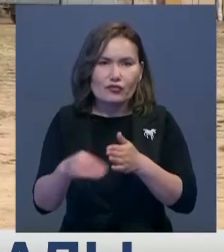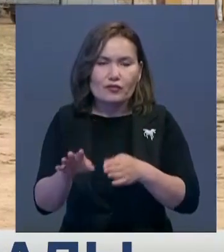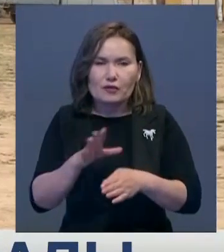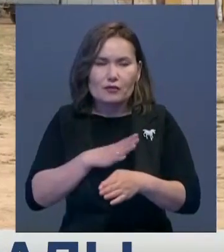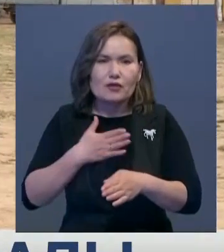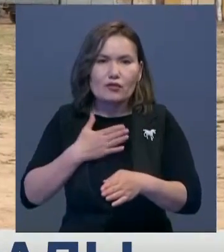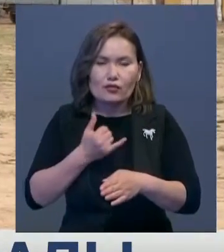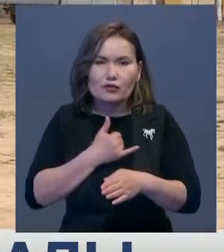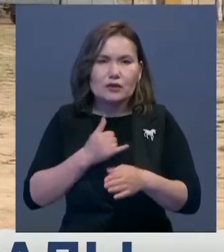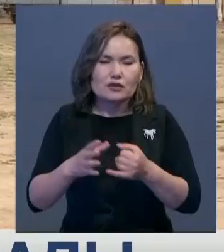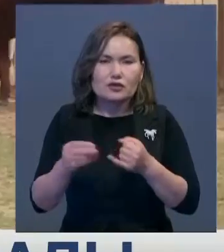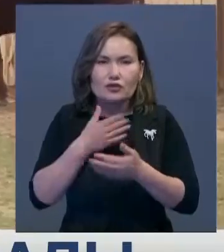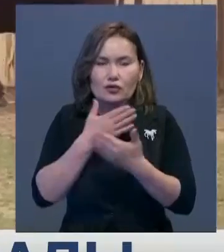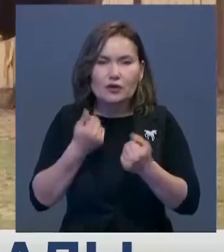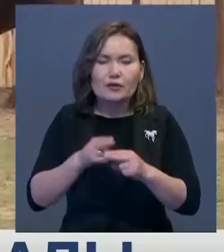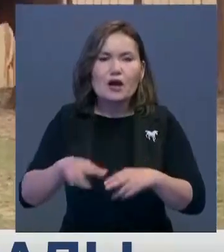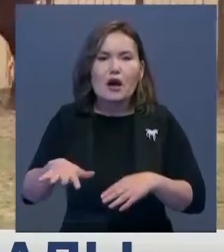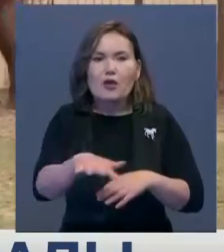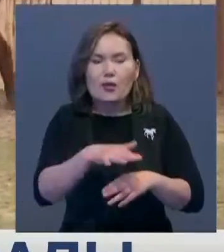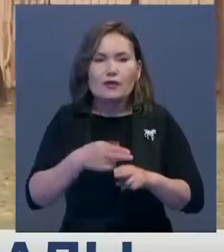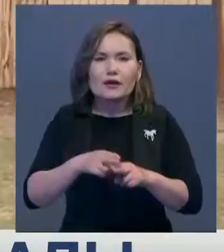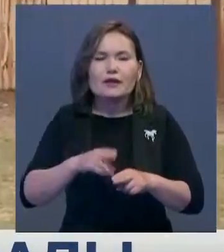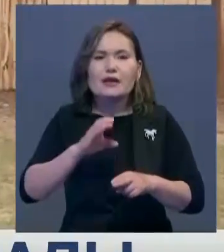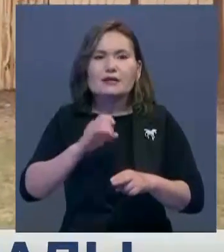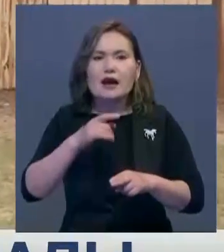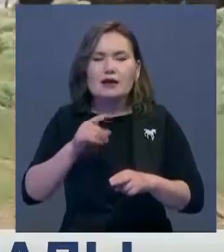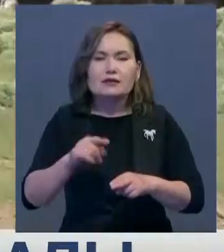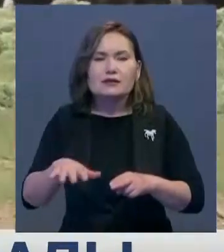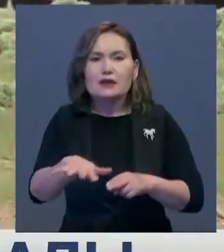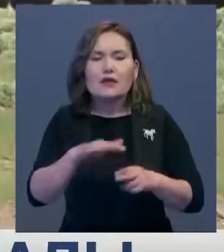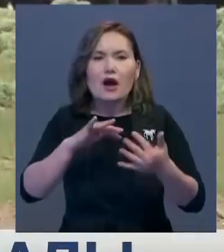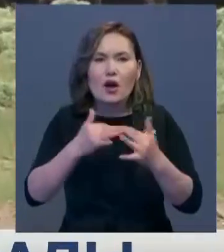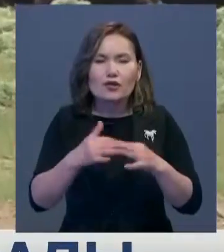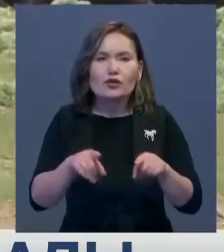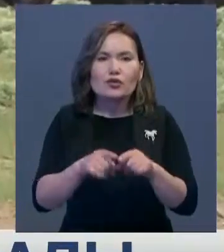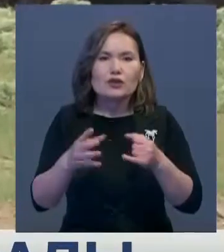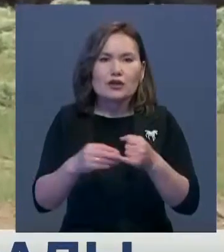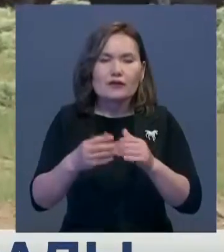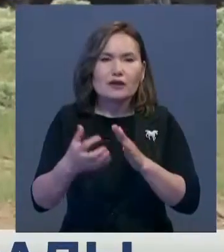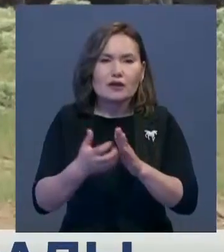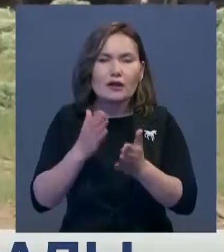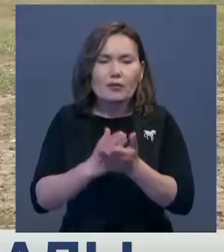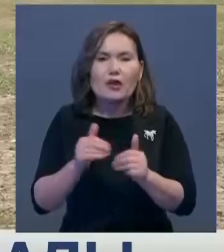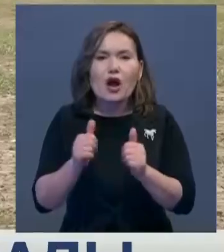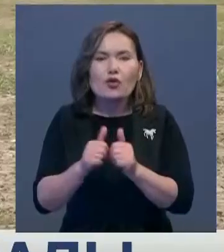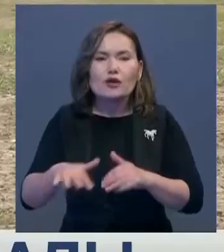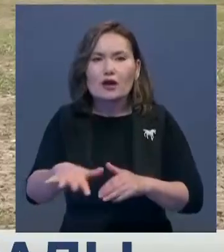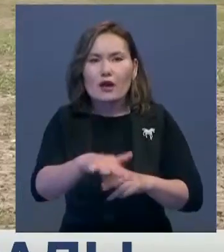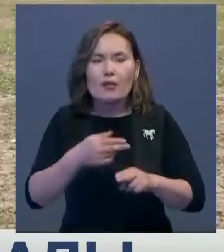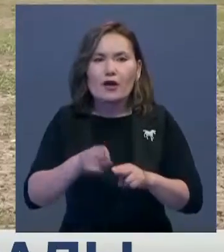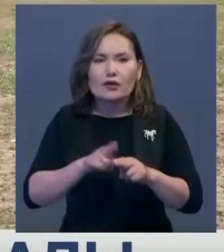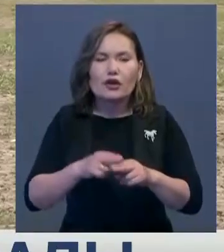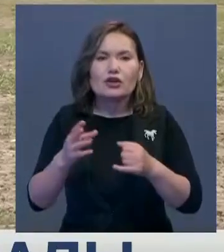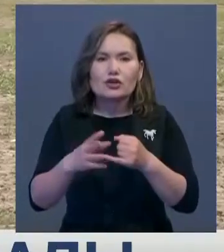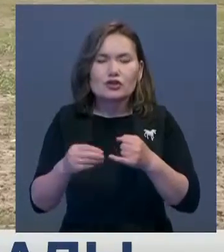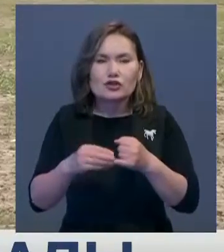Зардап шегіп отырған Миялы ауылының тұрғындары ғана емес, Сағыз ауылында да бұл мәселе белең алған. Тіпті көрші ауданның шаруалары Сағыз ауылының жеріне малын